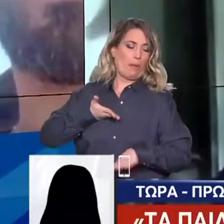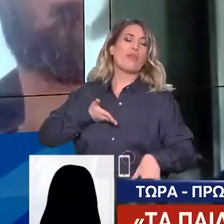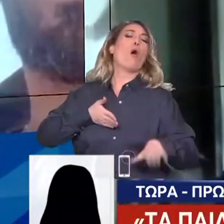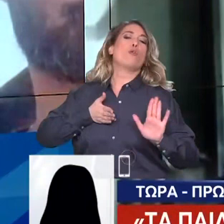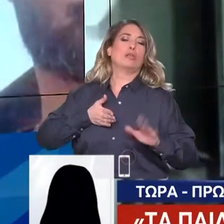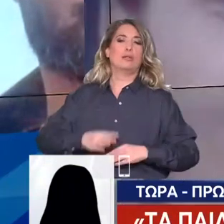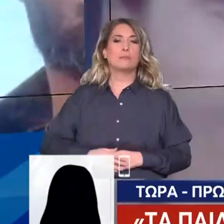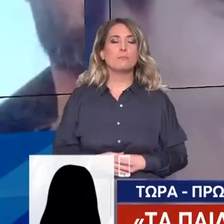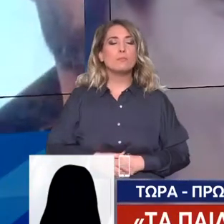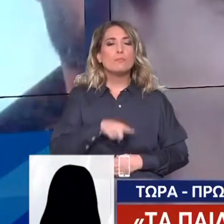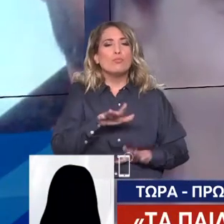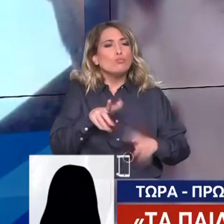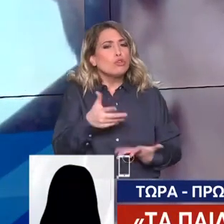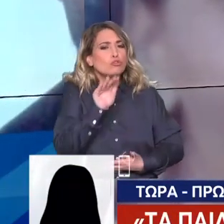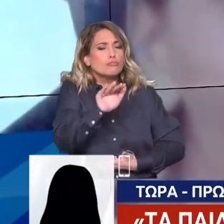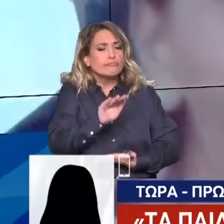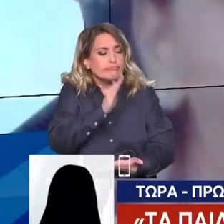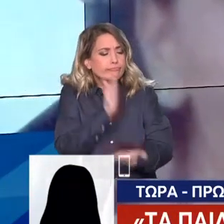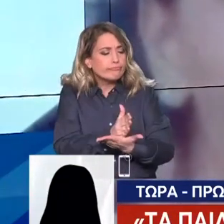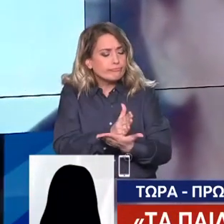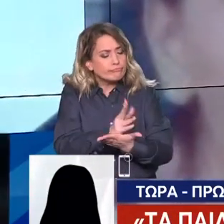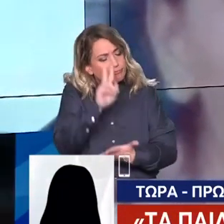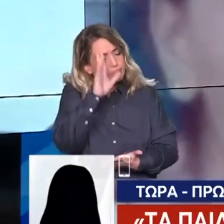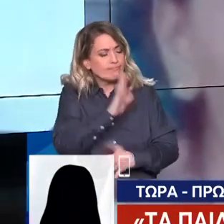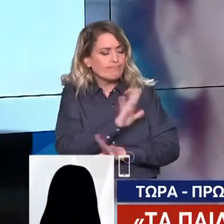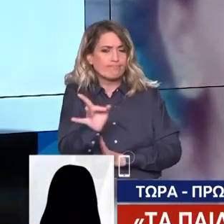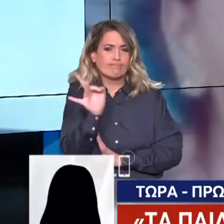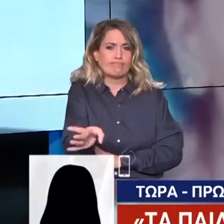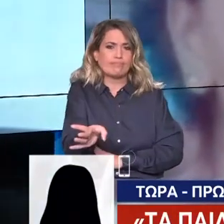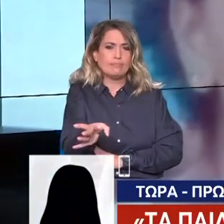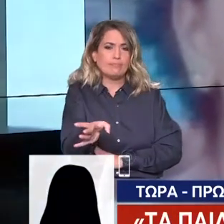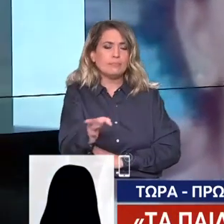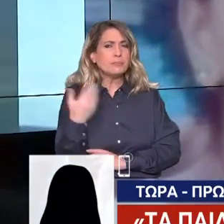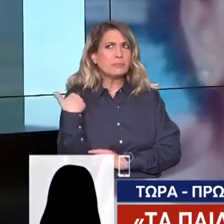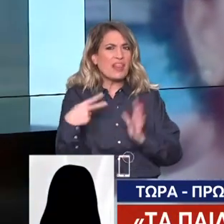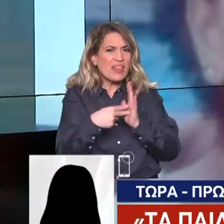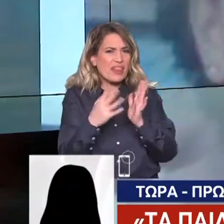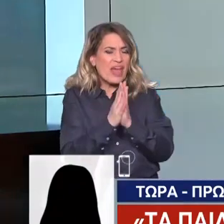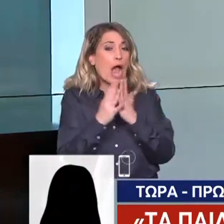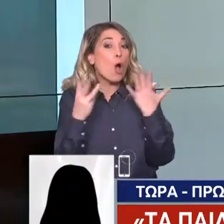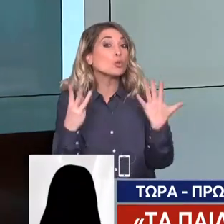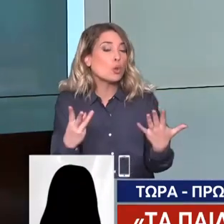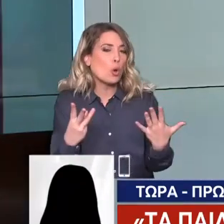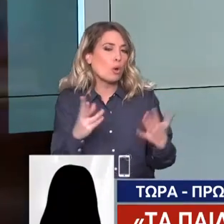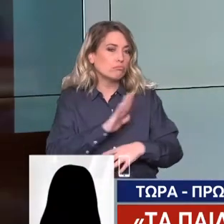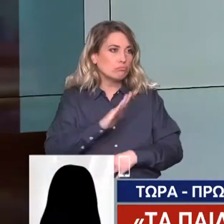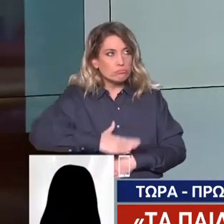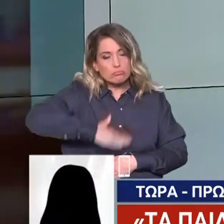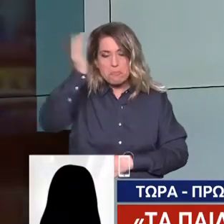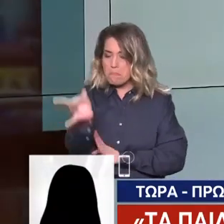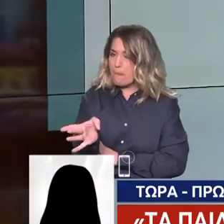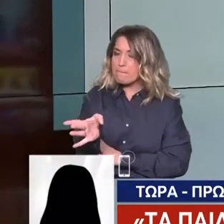Πώς πήρατε την απόφαση να χωρίσετε? Και μας είπατε έγινε το 18. Ποιο ήταν αυτό που ξεχύλισε το ποτήρι στα αγώνα?